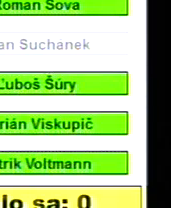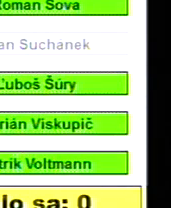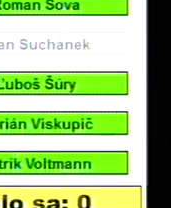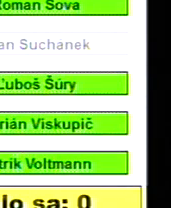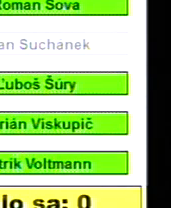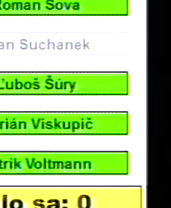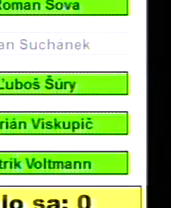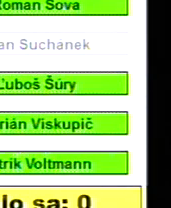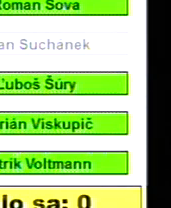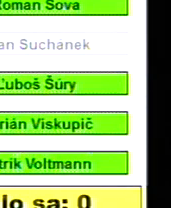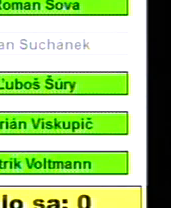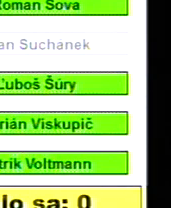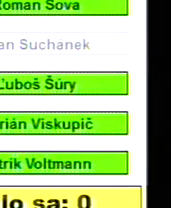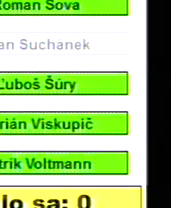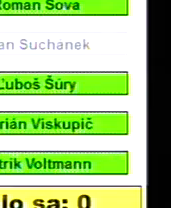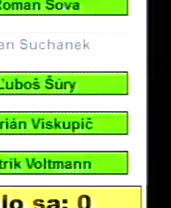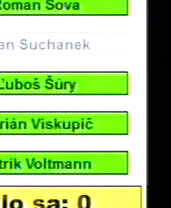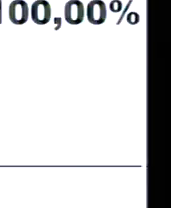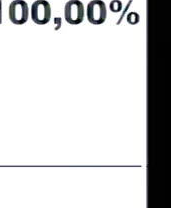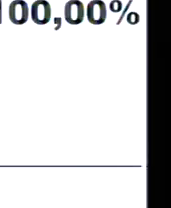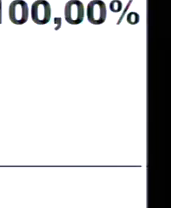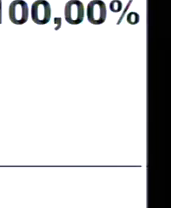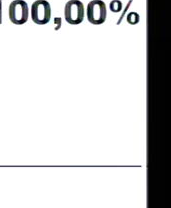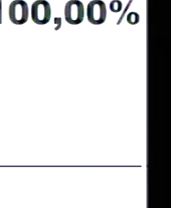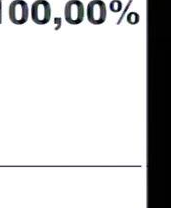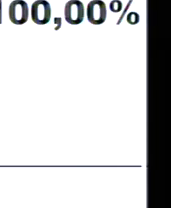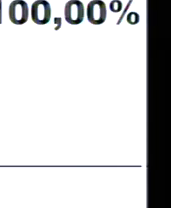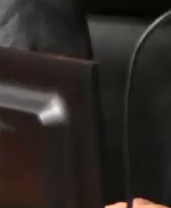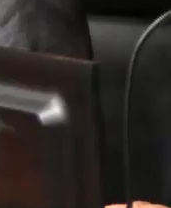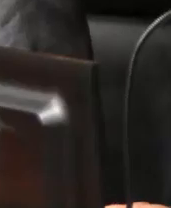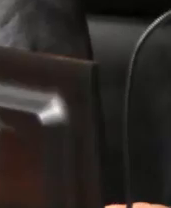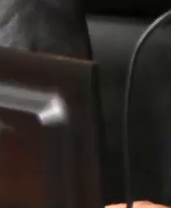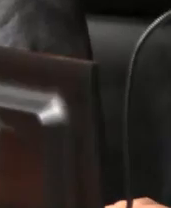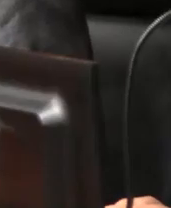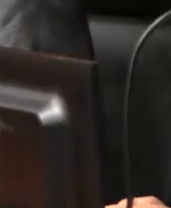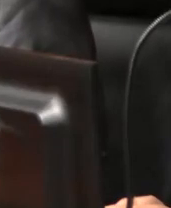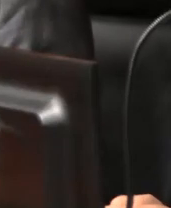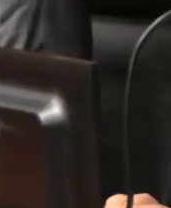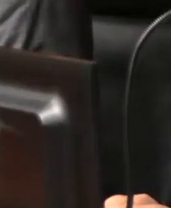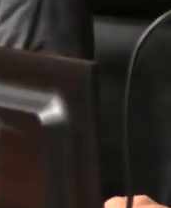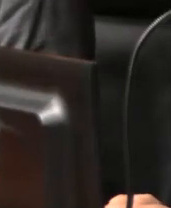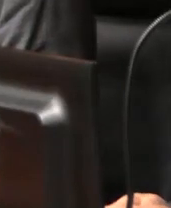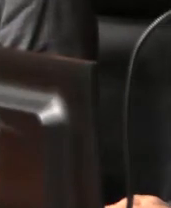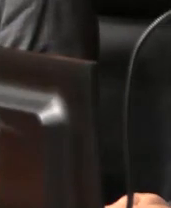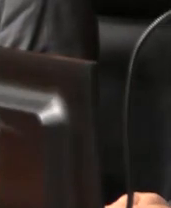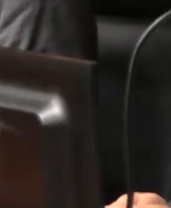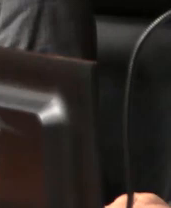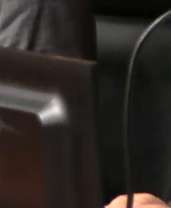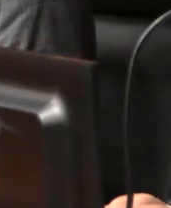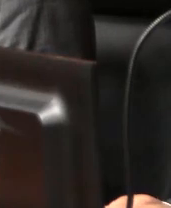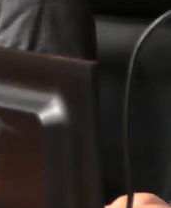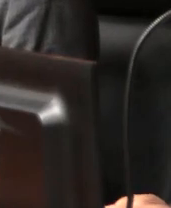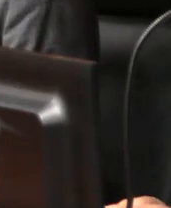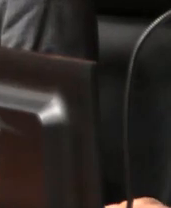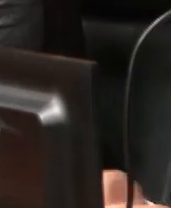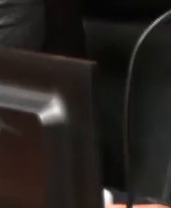Konštatujem, že návrh uznesenia bol prijatý jednomyselne 35 hlasmi za, z 35 prítomných pánov